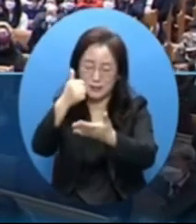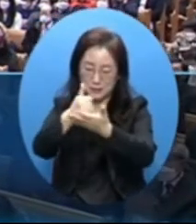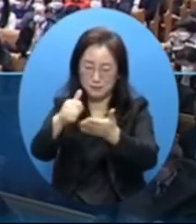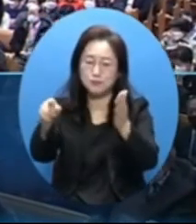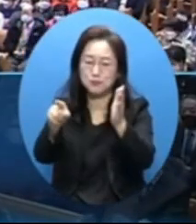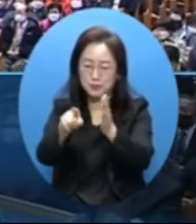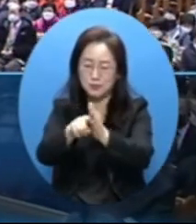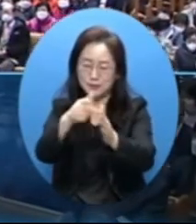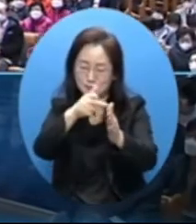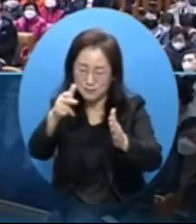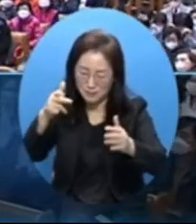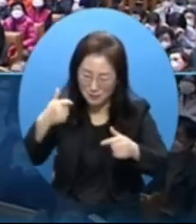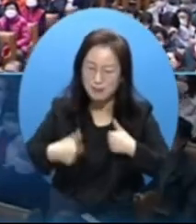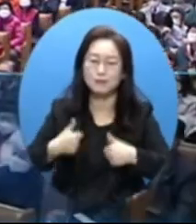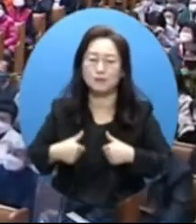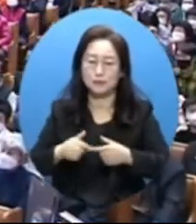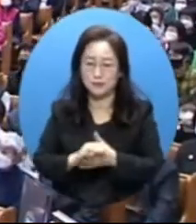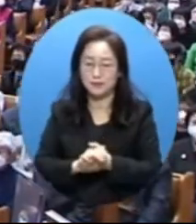기뻐하니라